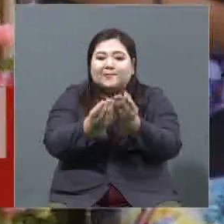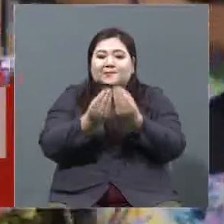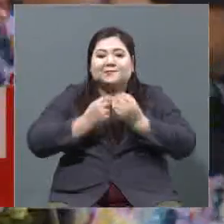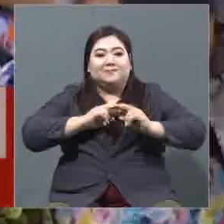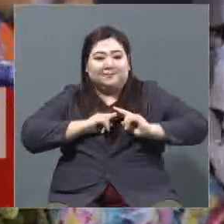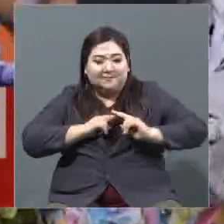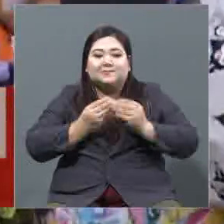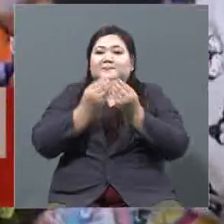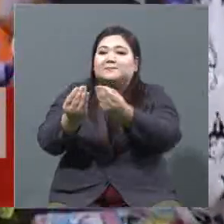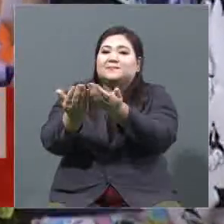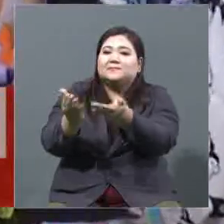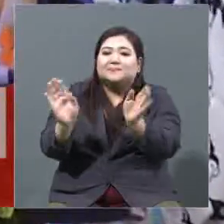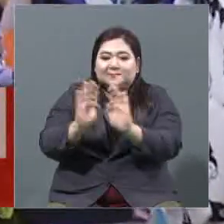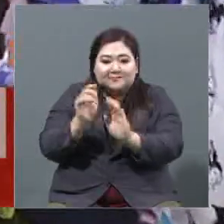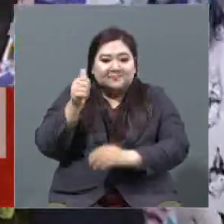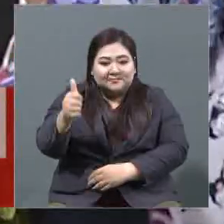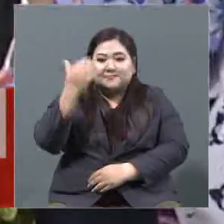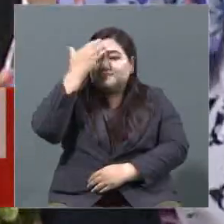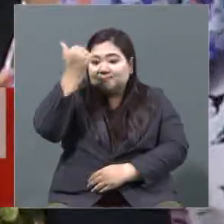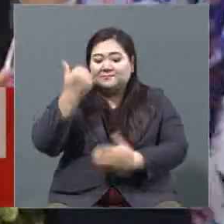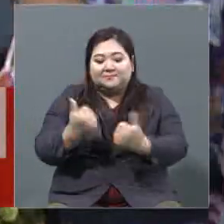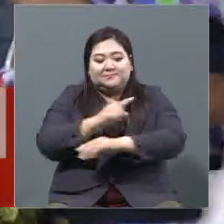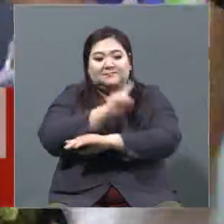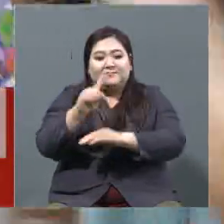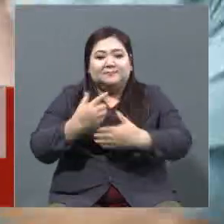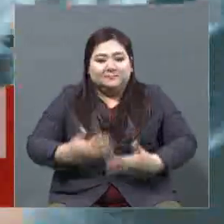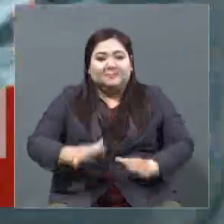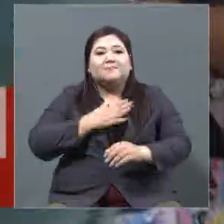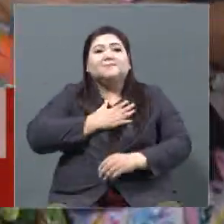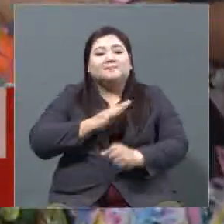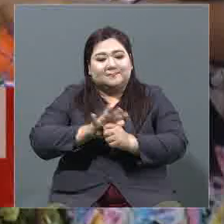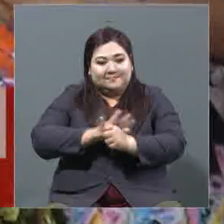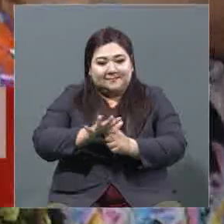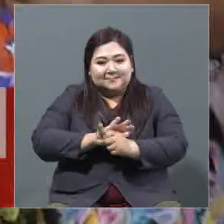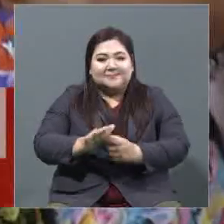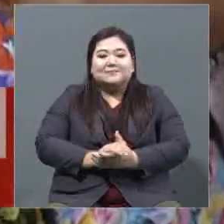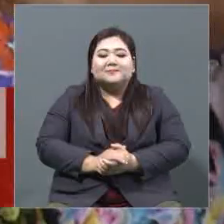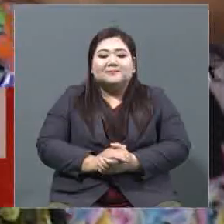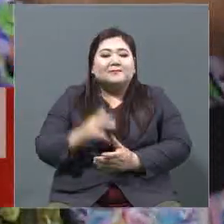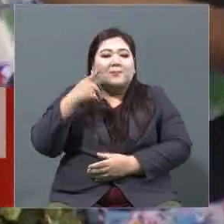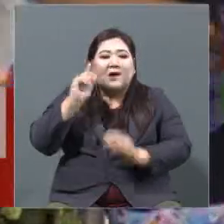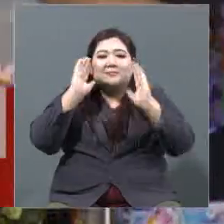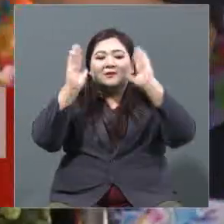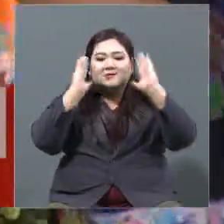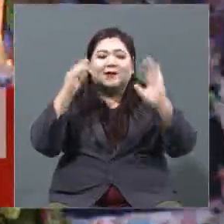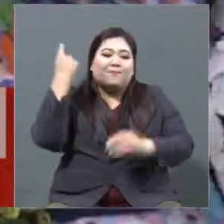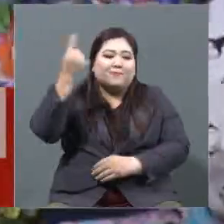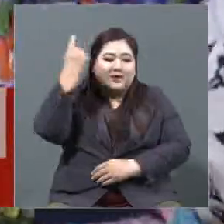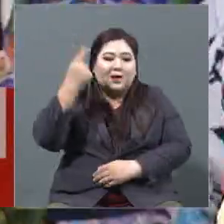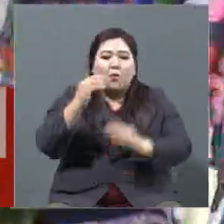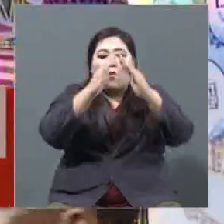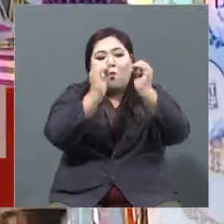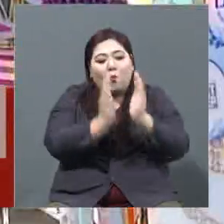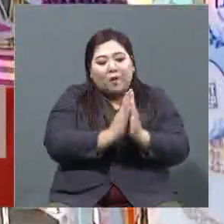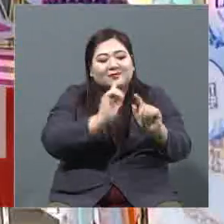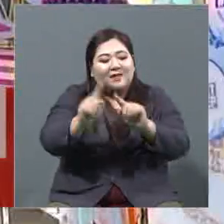วเองและก็ครอบครัวด้วยนะคะเพราะว่าวันนี้ตรงกับวันคล้ายวันเกิดพอดีโดยวันนี้ก็ตั้งใจวางแผนที่จะไปท่องเที่ยวชมวัดต่าง